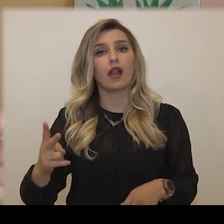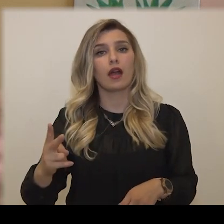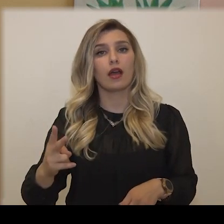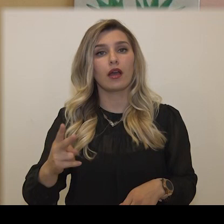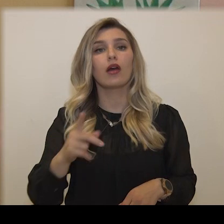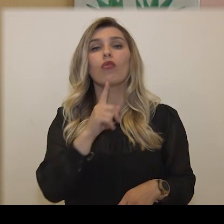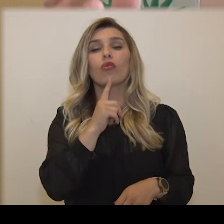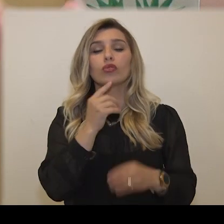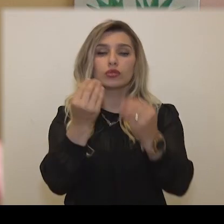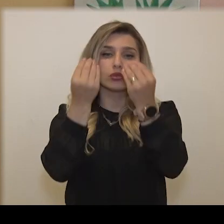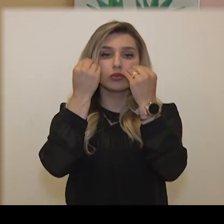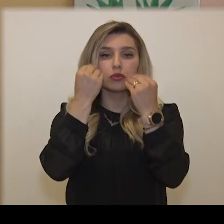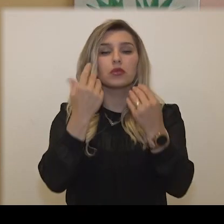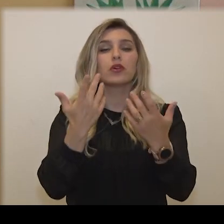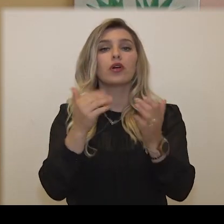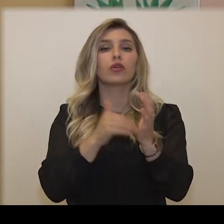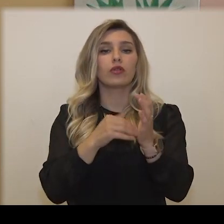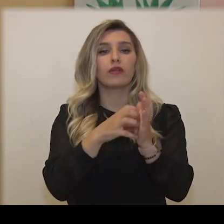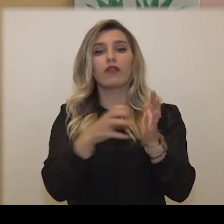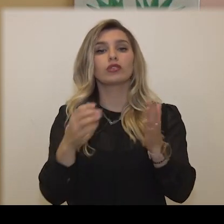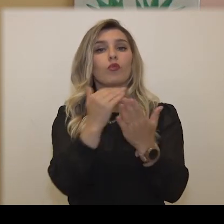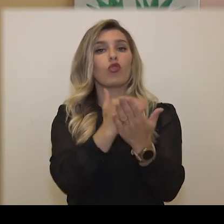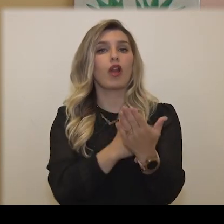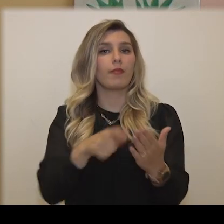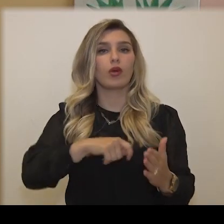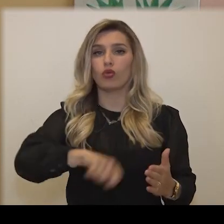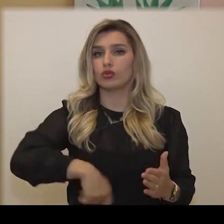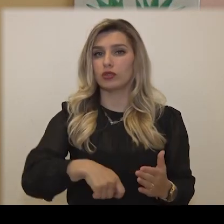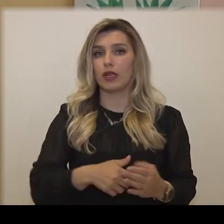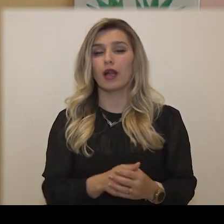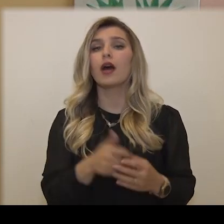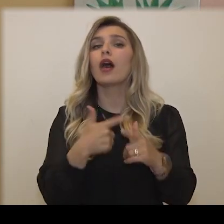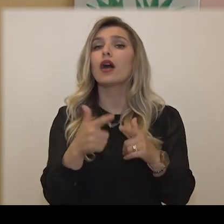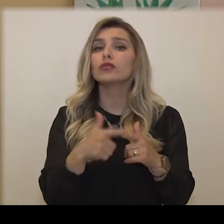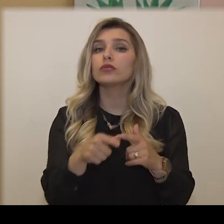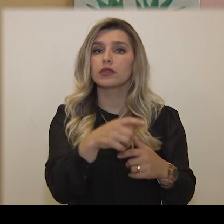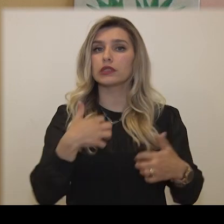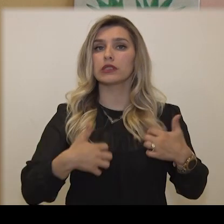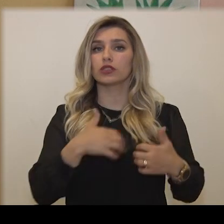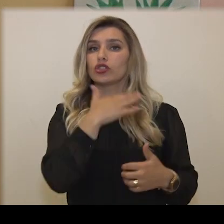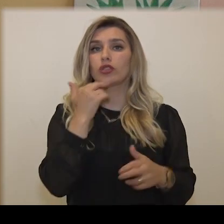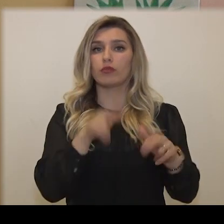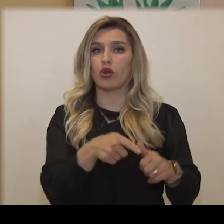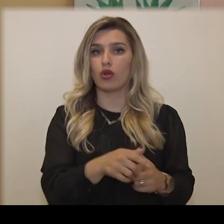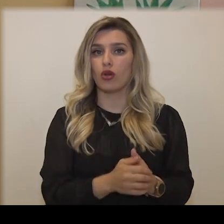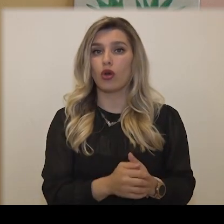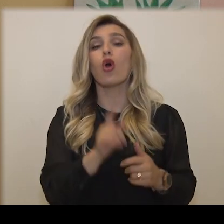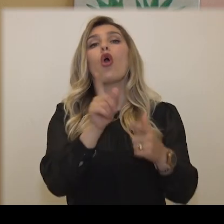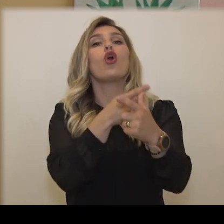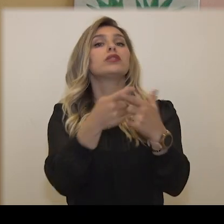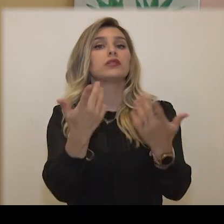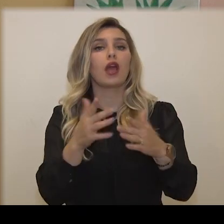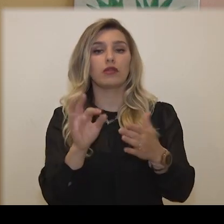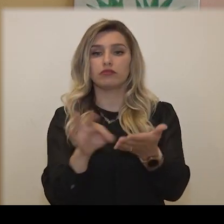të cilët e zhvillohen gjithësisht në përcjellin programin e rregull në shkollat të rregullta, sepse janë shumë të interesuar. Apo të rruba